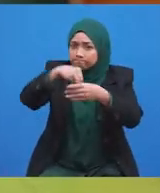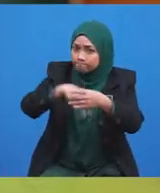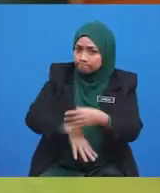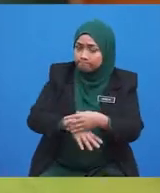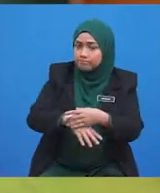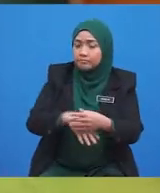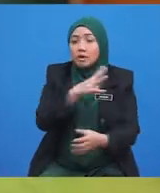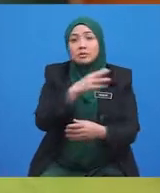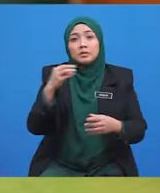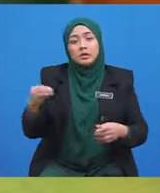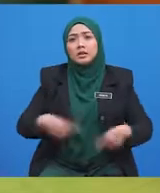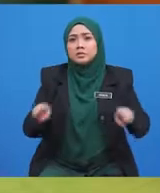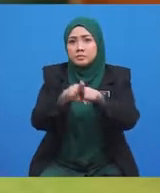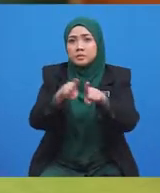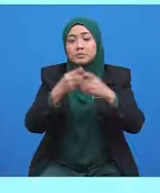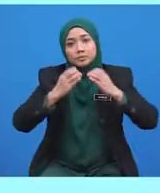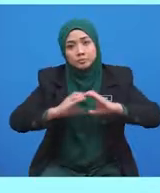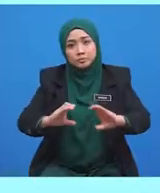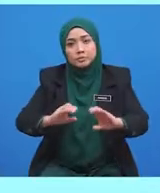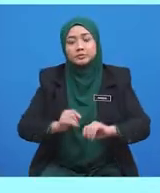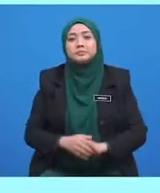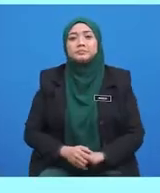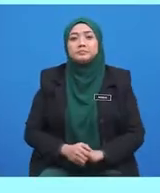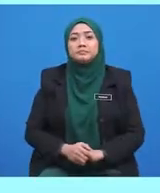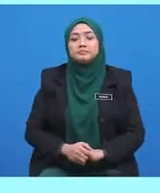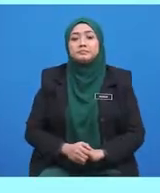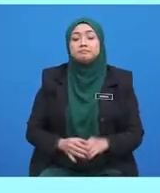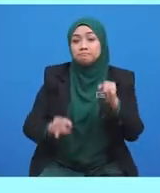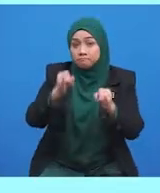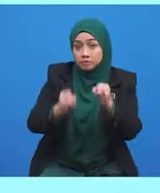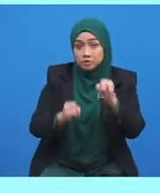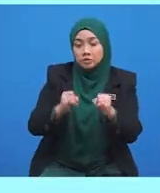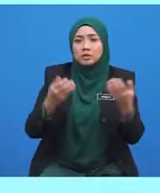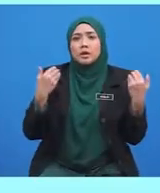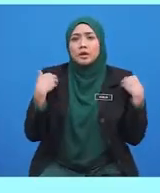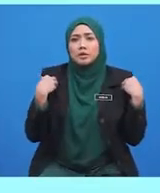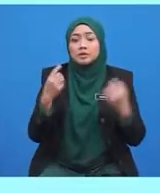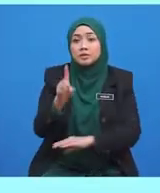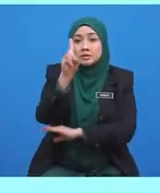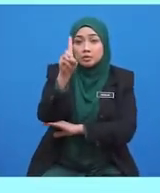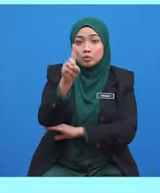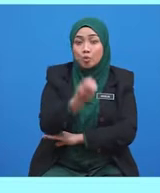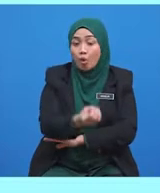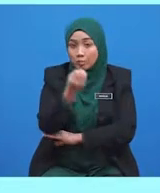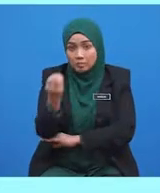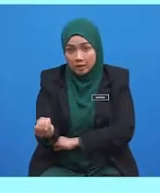Dan sama-sama kita cuba ya. Jika terdapat satu objek,